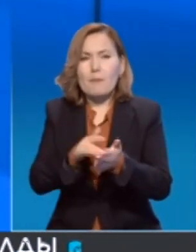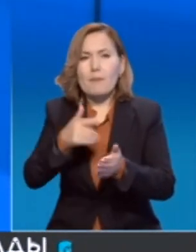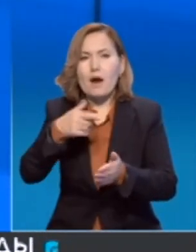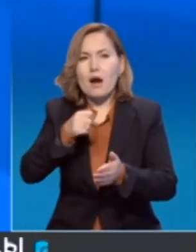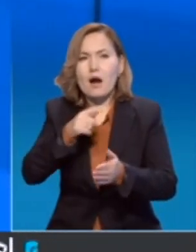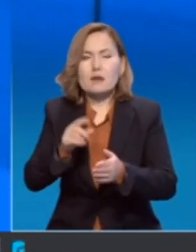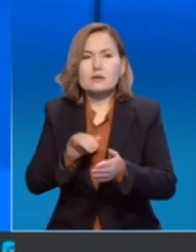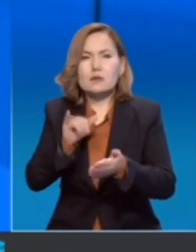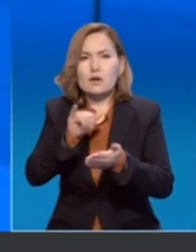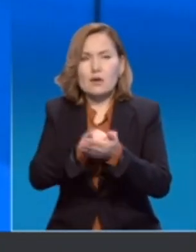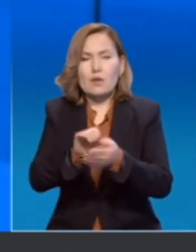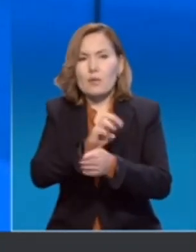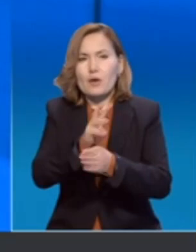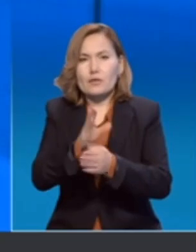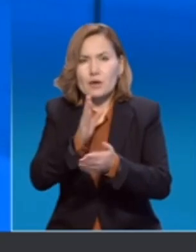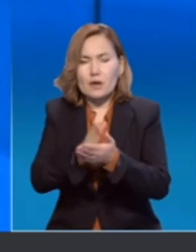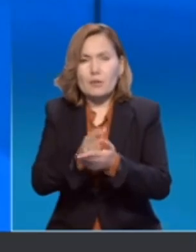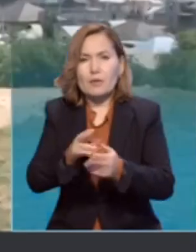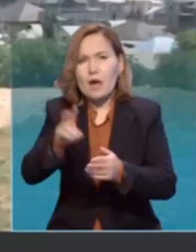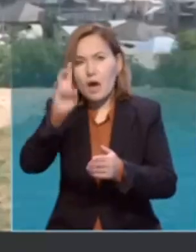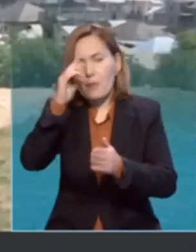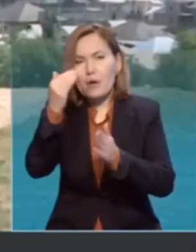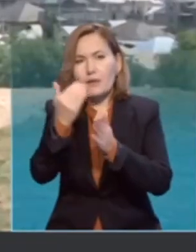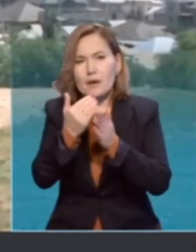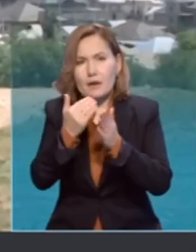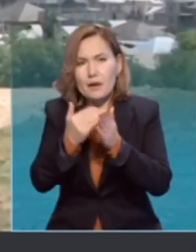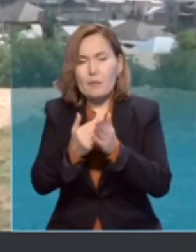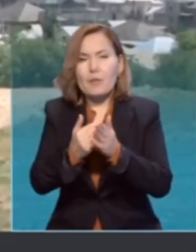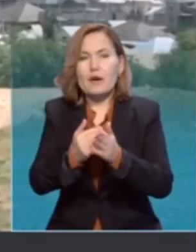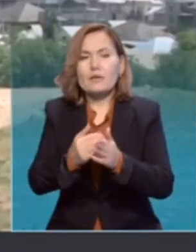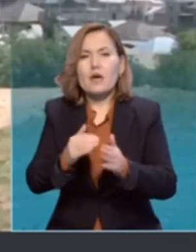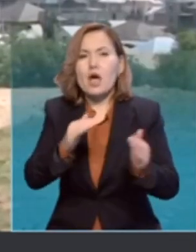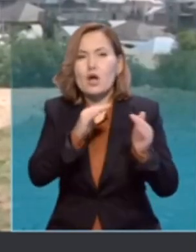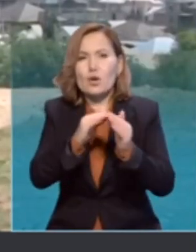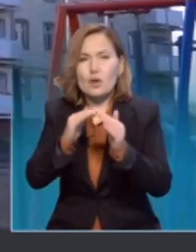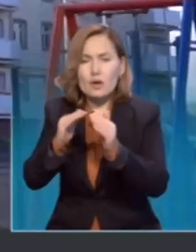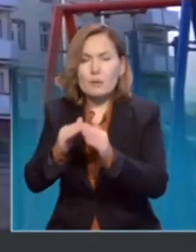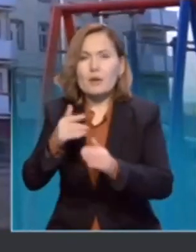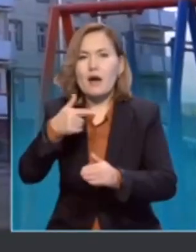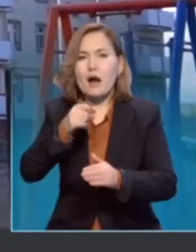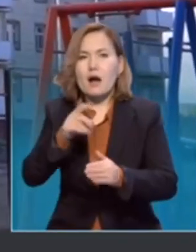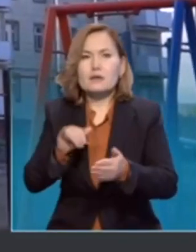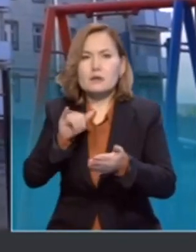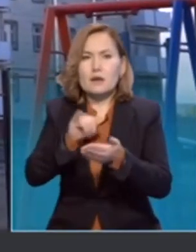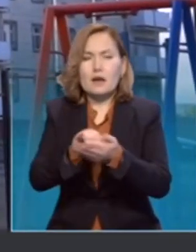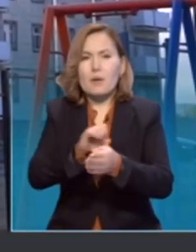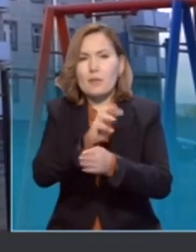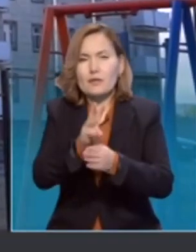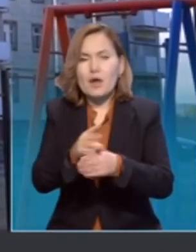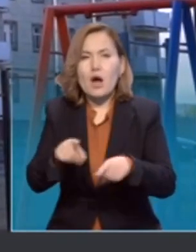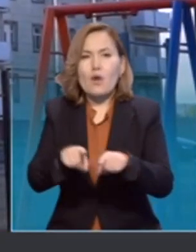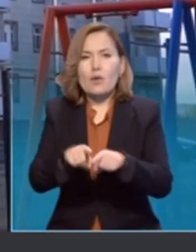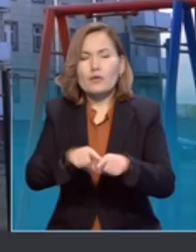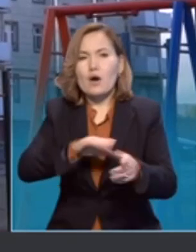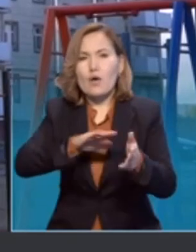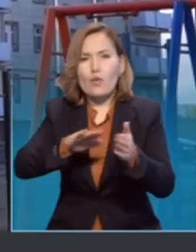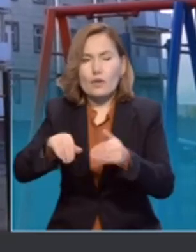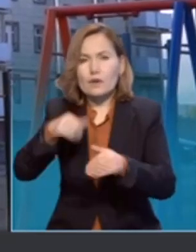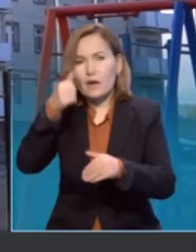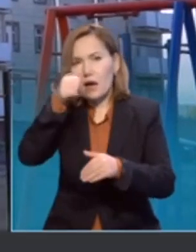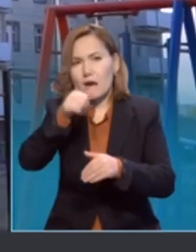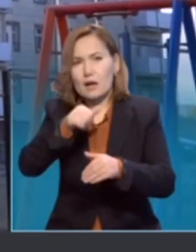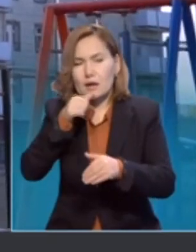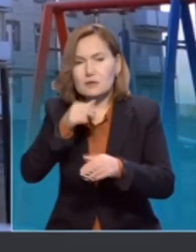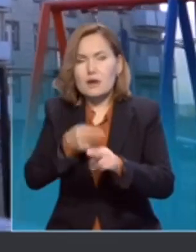газдандыру 3 кезеңмен жүріп жатыр. Нұрлы жел бағдарламасымен салынған көп қабатты үйлерге де газ берілді. Осылайша өткен қыста